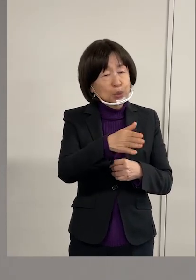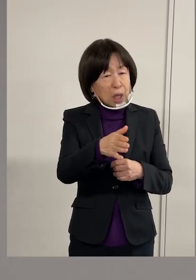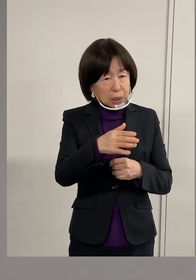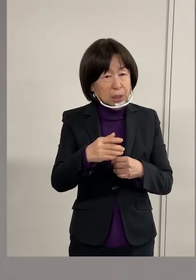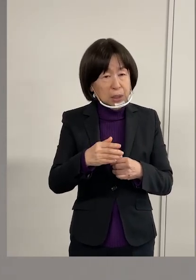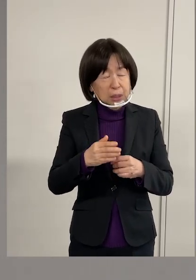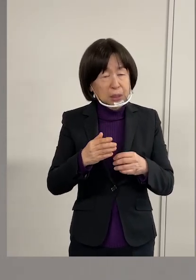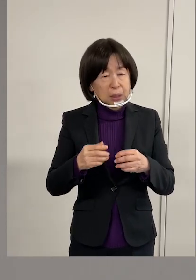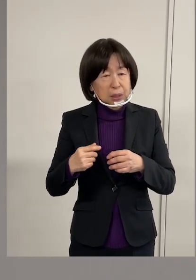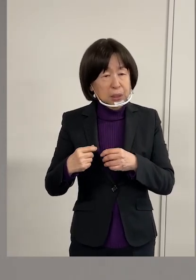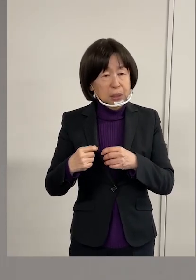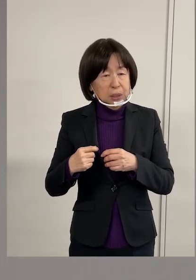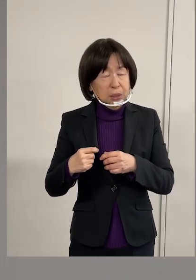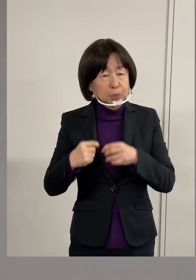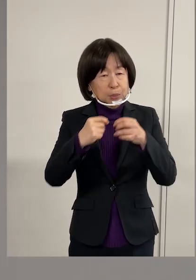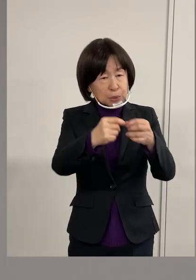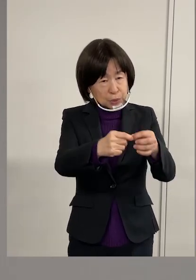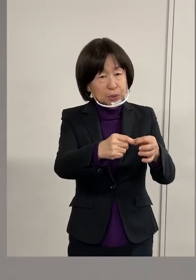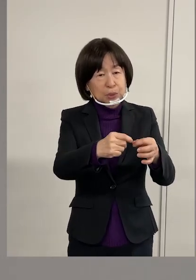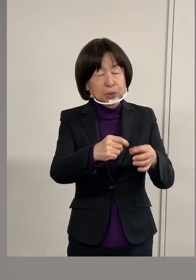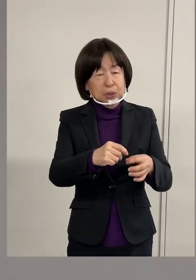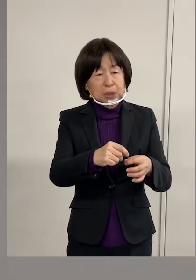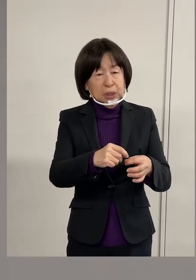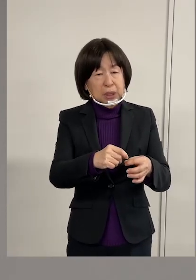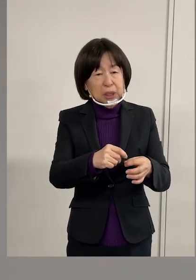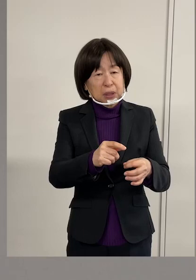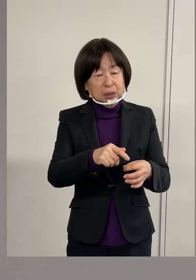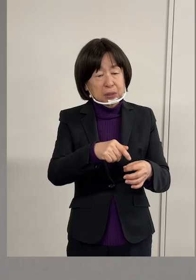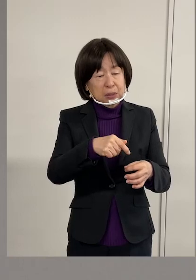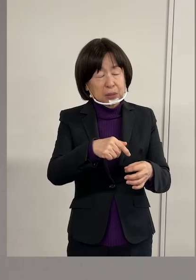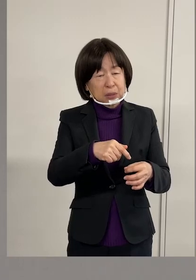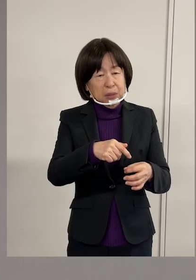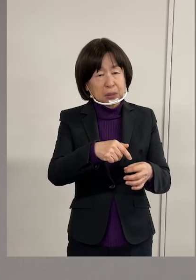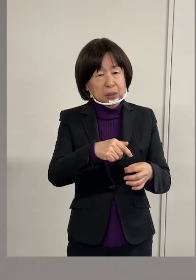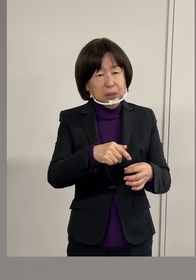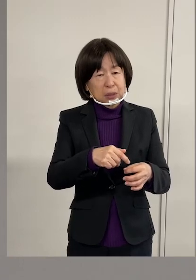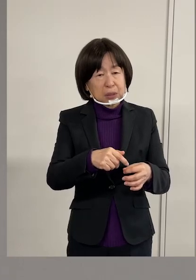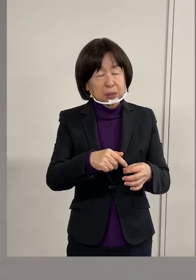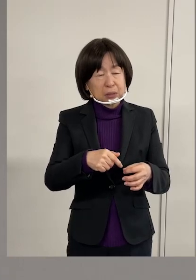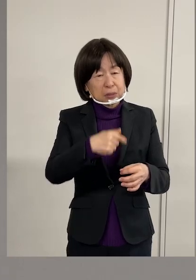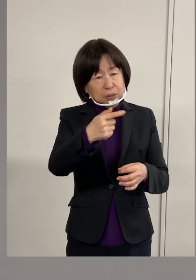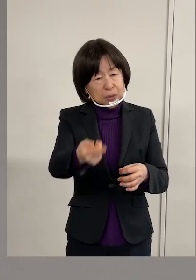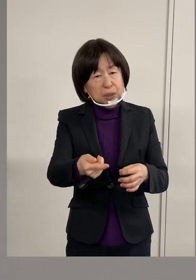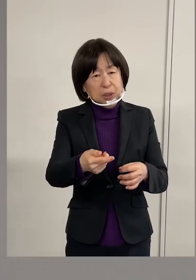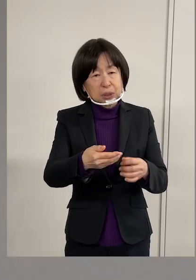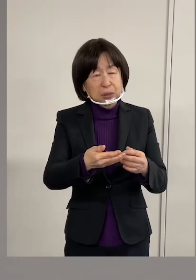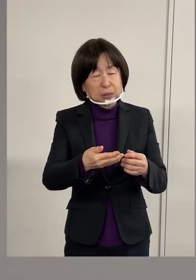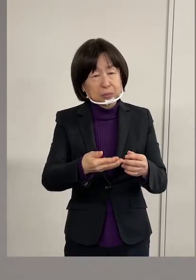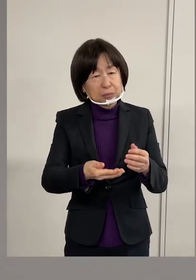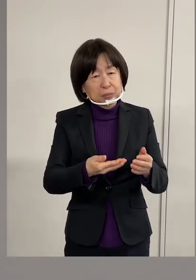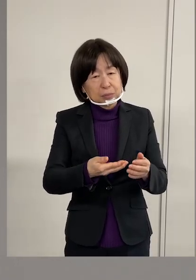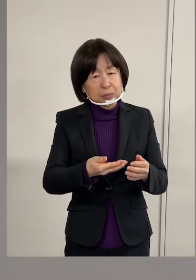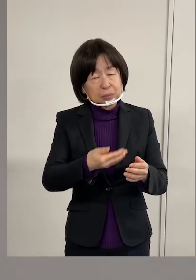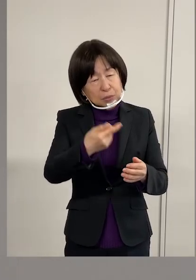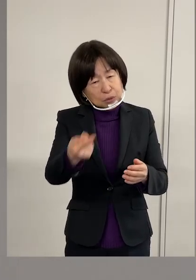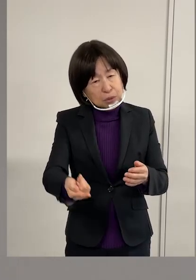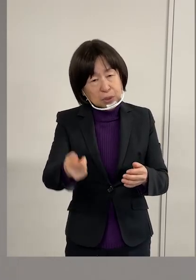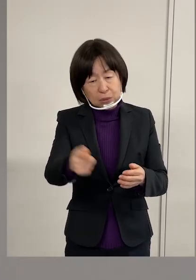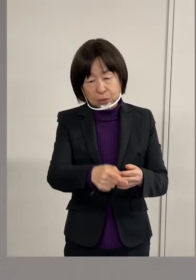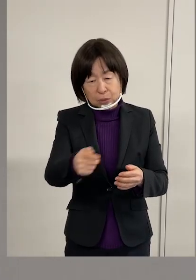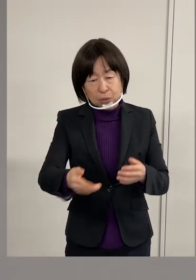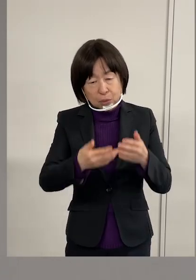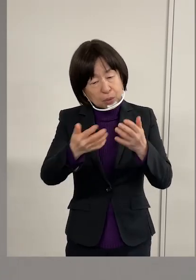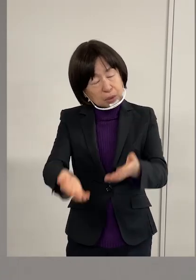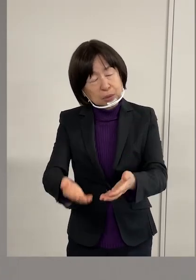か、次のバトンタッチができないという課題があるので、それぞれ、我々